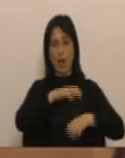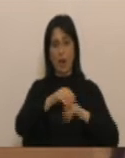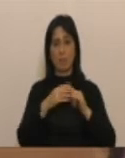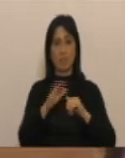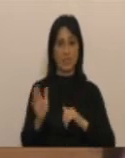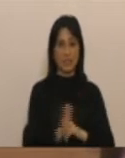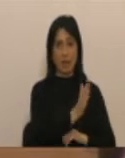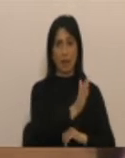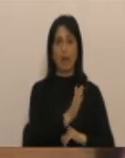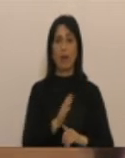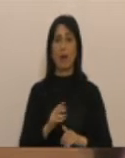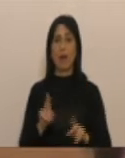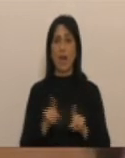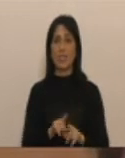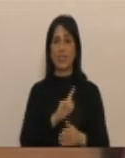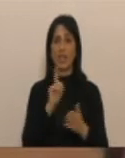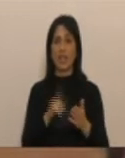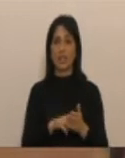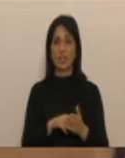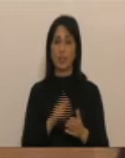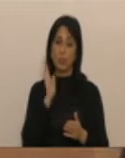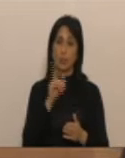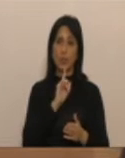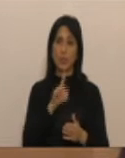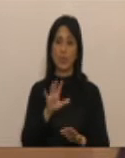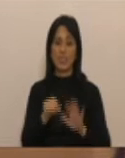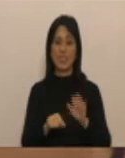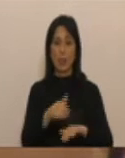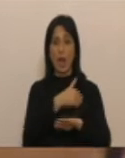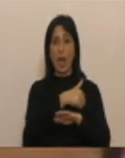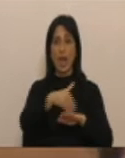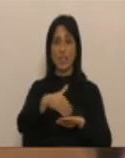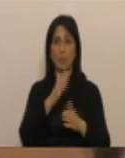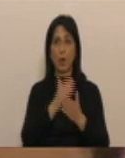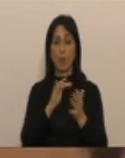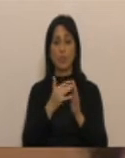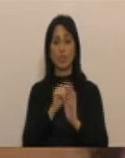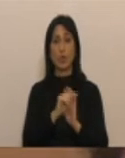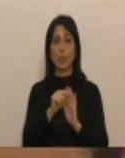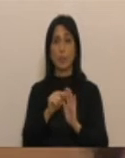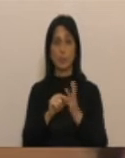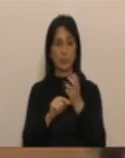მიწებს? და ასევე კითხვა მექნება, აპირებთ თუ არა საოკუპაციო ხაზთან მყოფი სოფლების